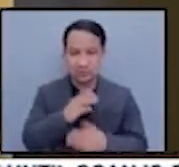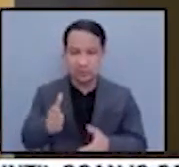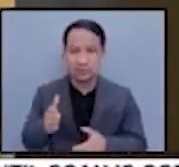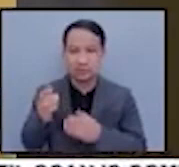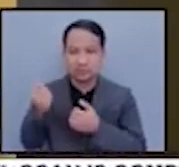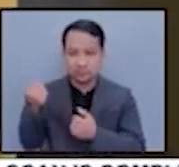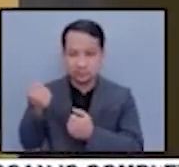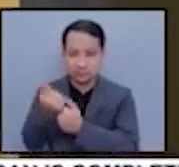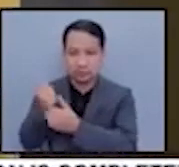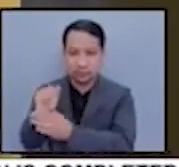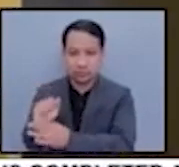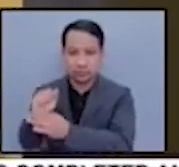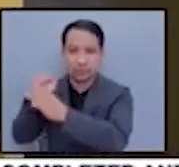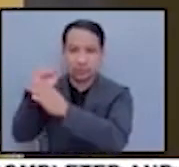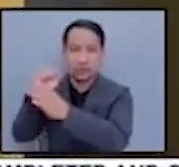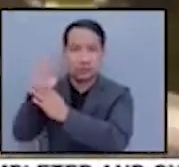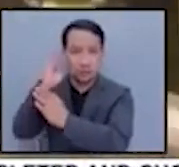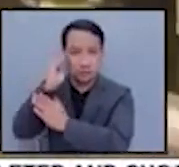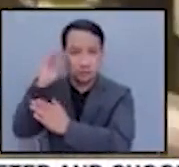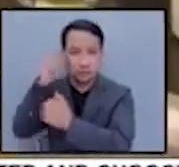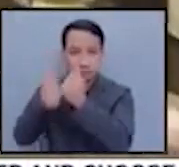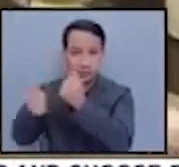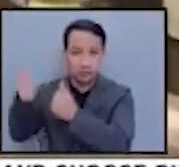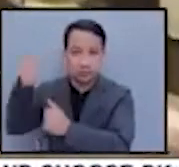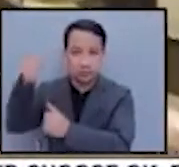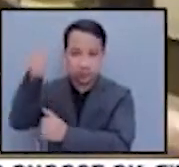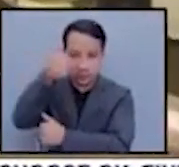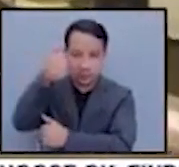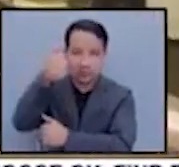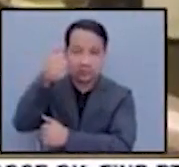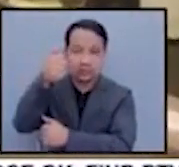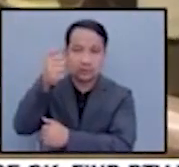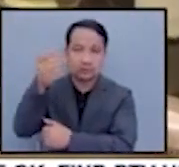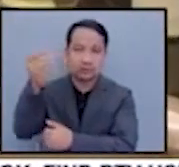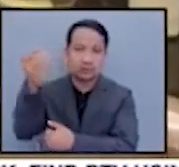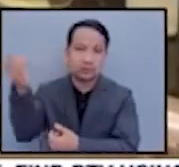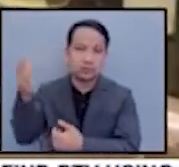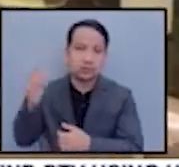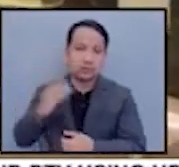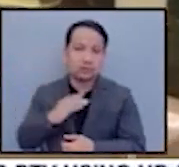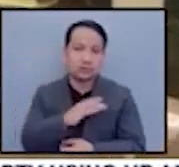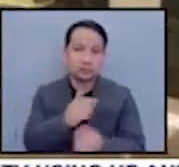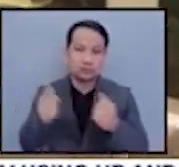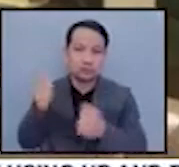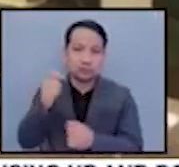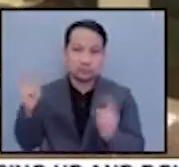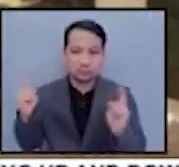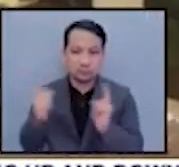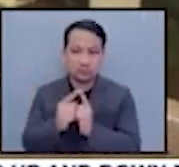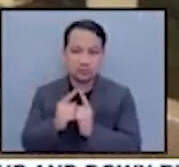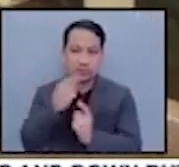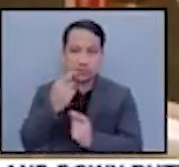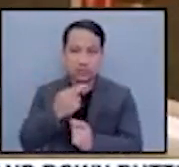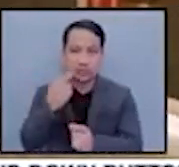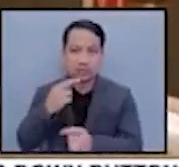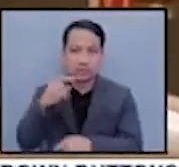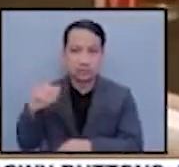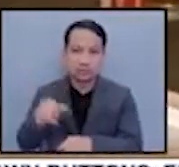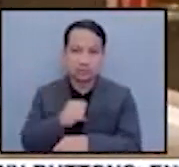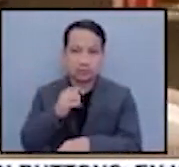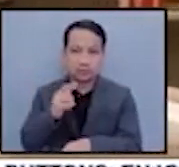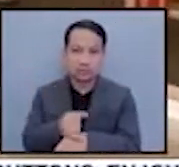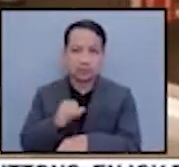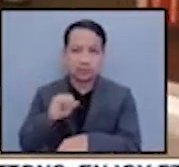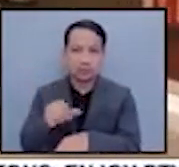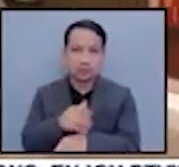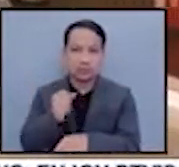Leader Martin Romualdez para maging susunod na House Speaker. Nagkita ang dalawa sa isang restaurant sa San Juan City at